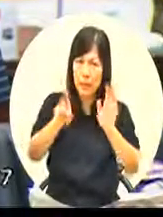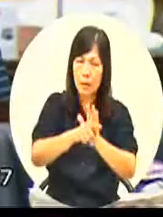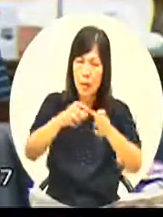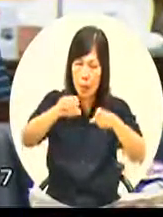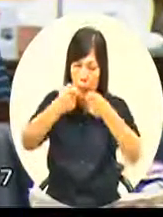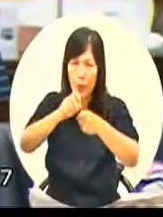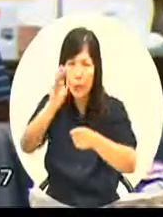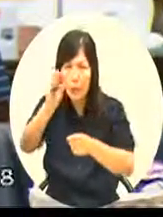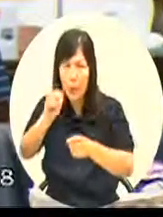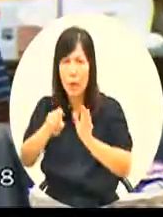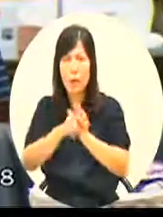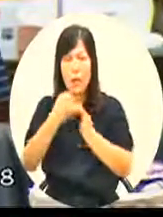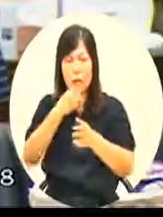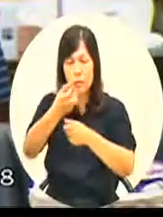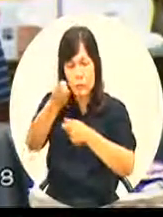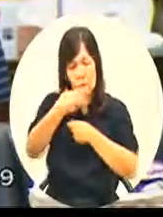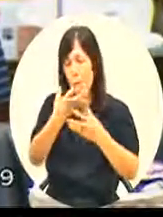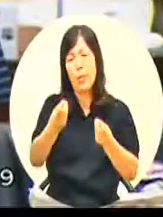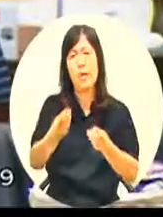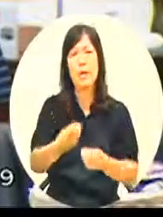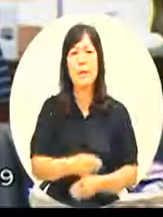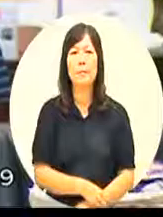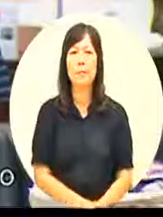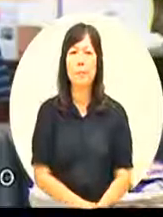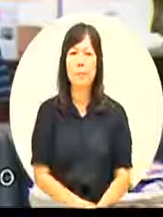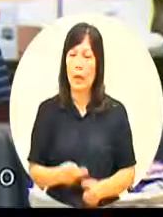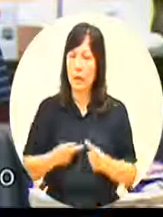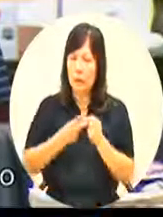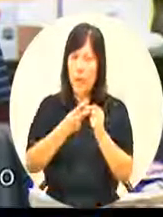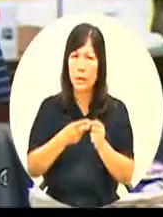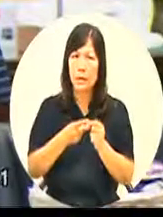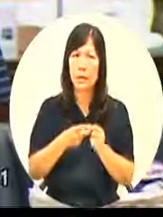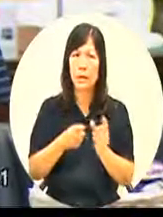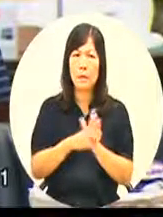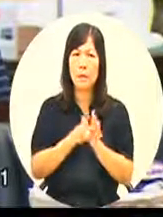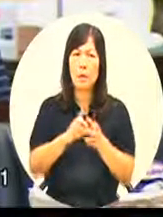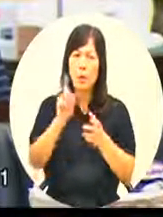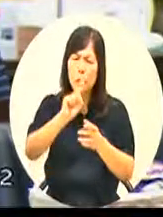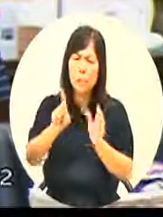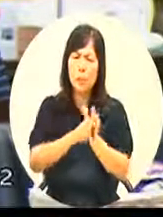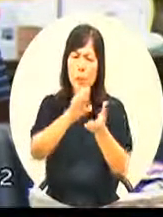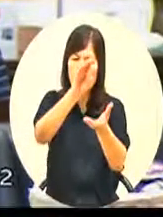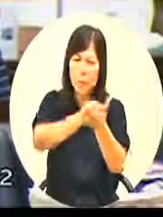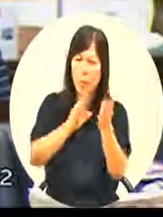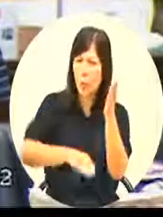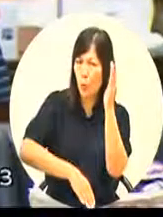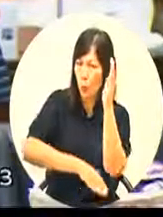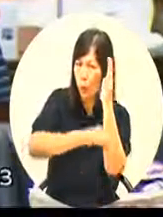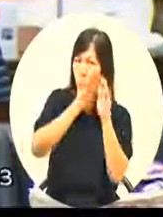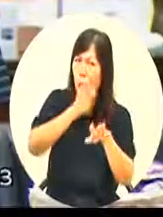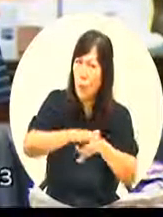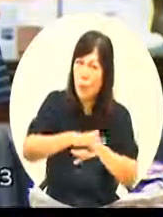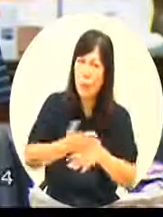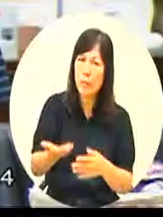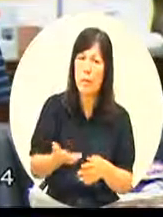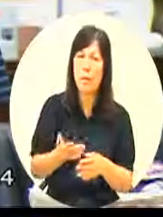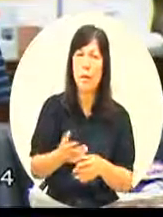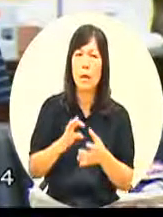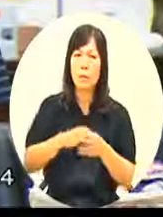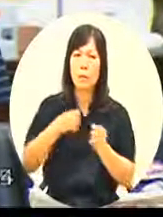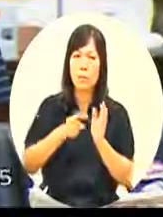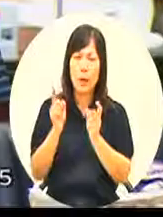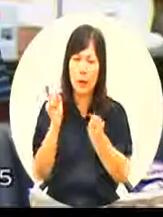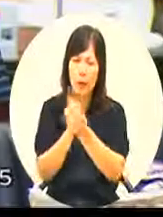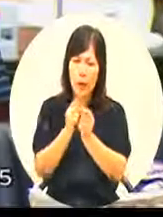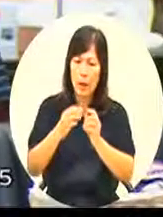表上面你们提供资料我没看到，第一个。然后第二个，为什么停车场会积水？ 是我们没有堆